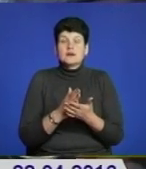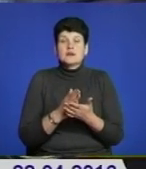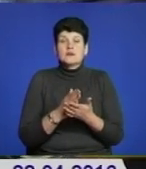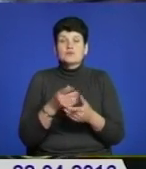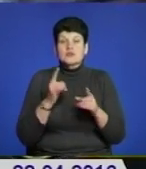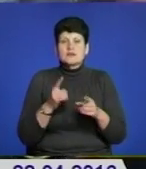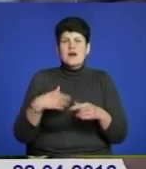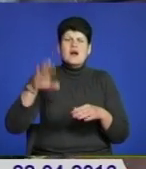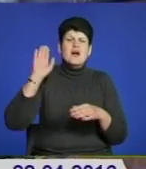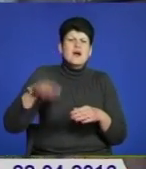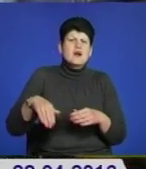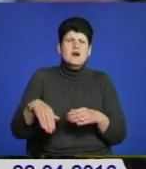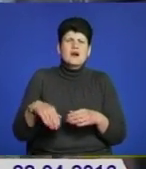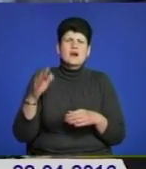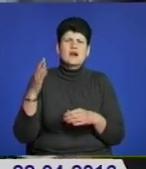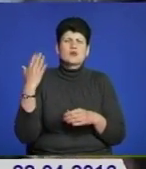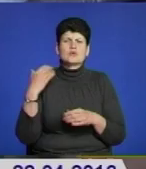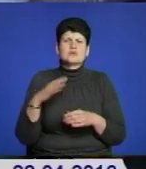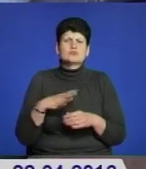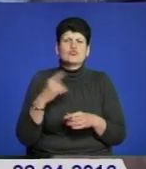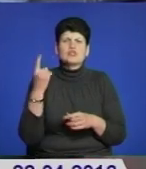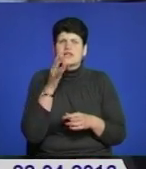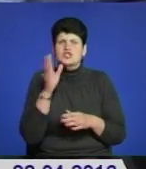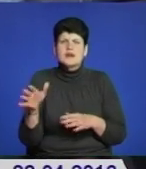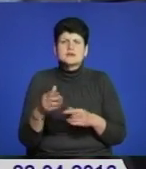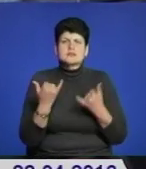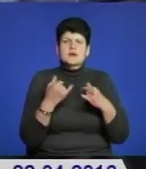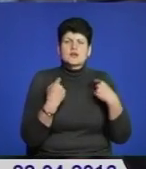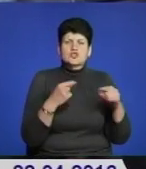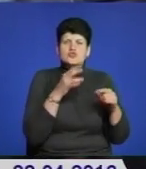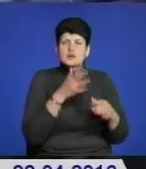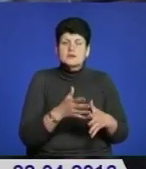що колись самі був час один, бо зараз другий. То